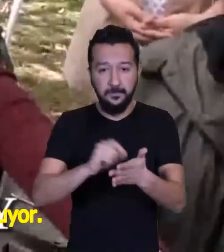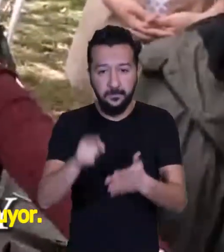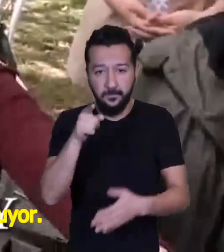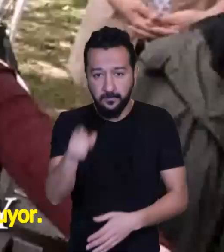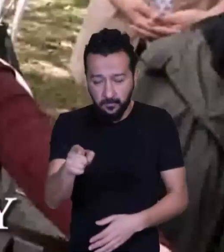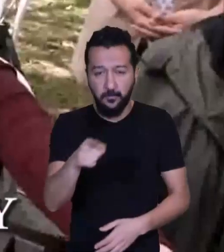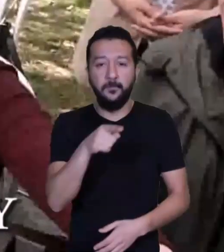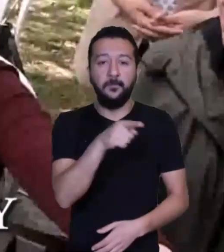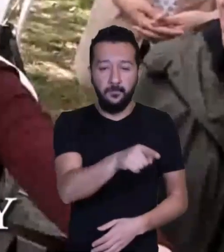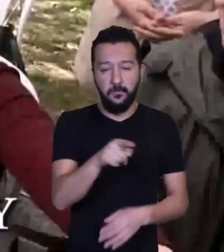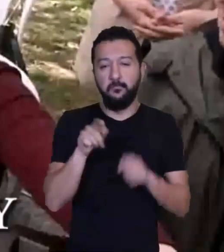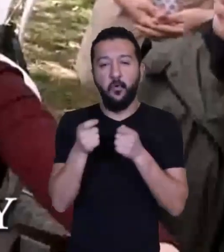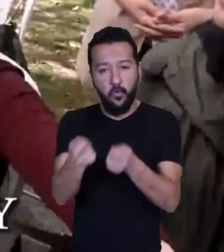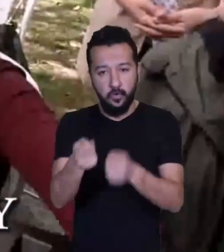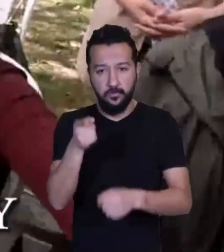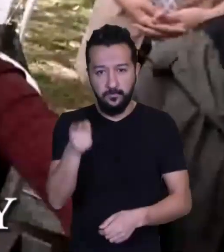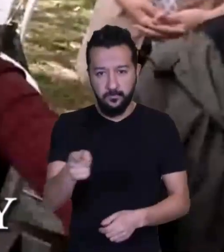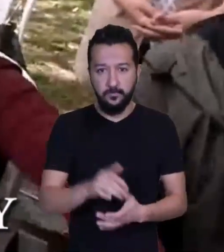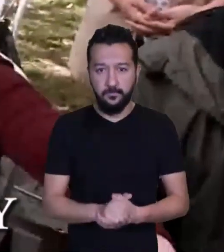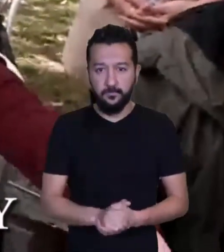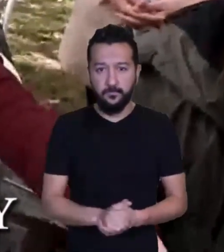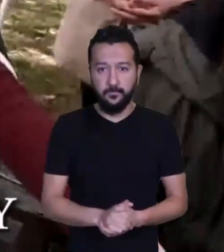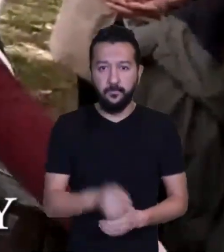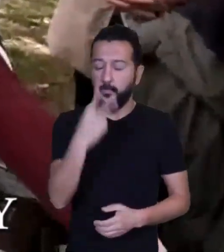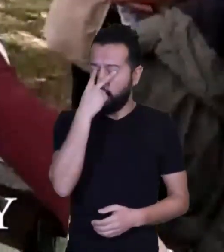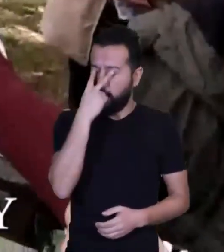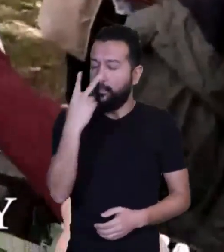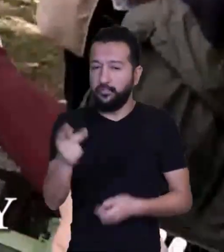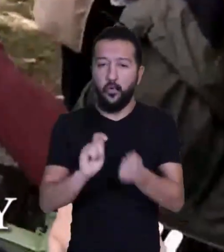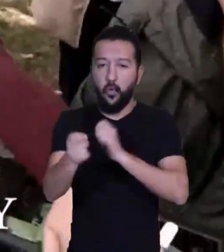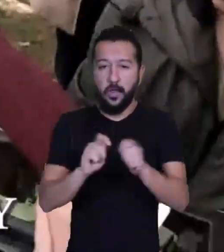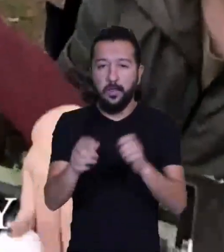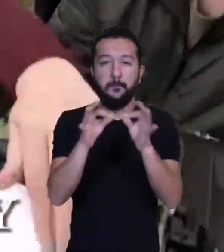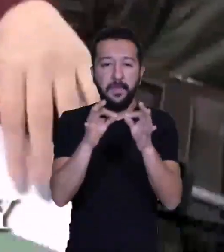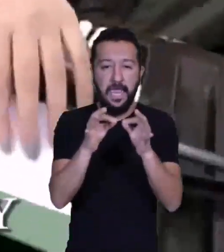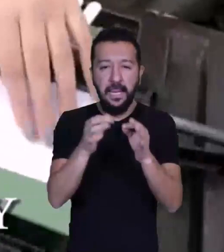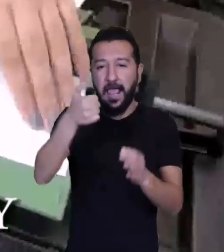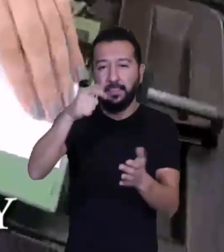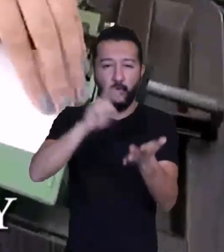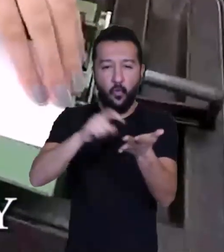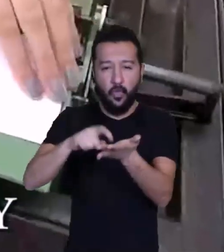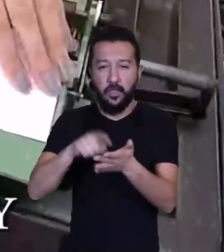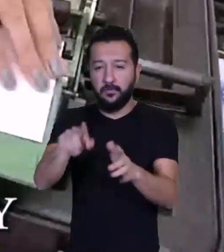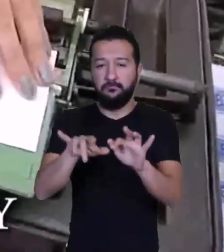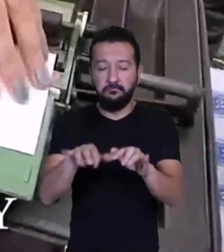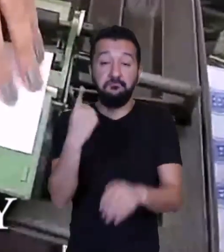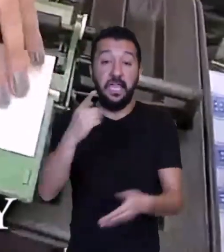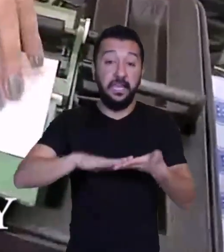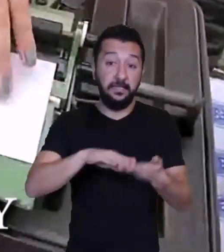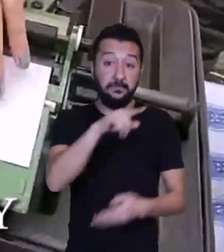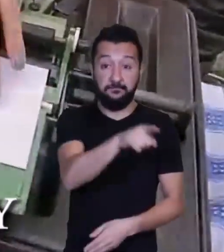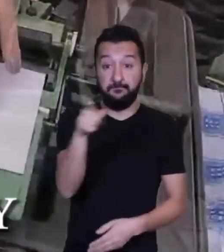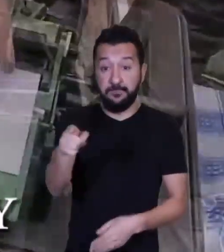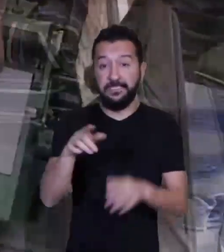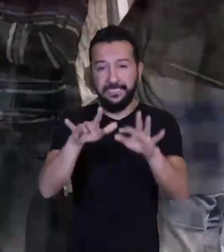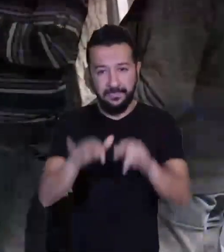tut yoksa duyulmuyor. Onu gösteriyoruz. Körlerin kullandığı Braille alfabesini gösteriyoruz. Hatta bir arkadaşımız